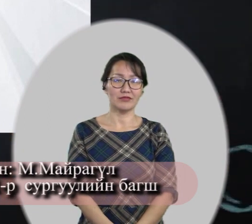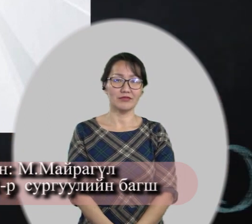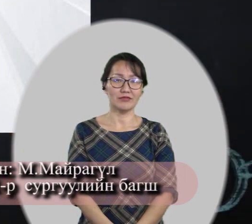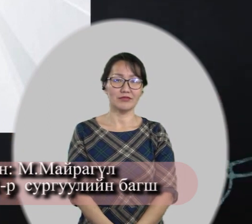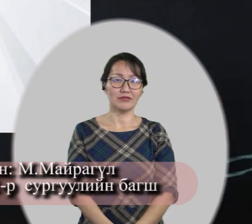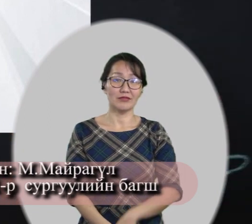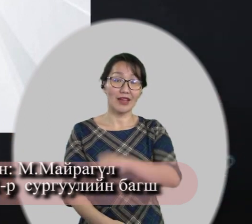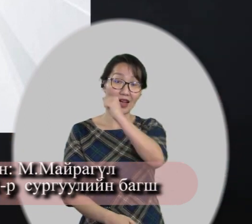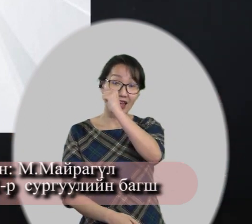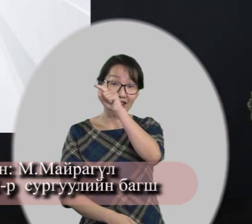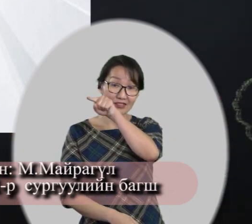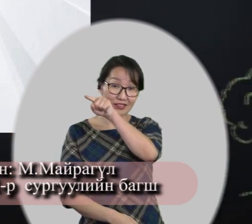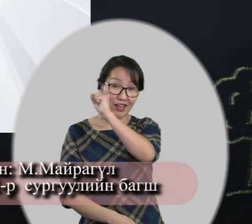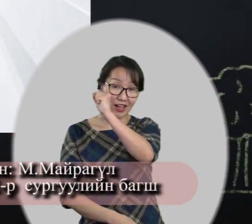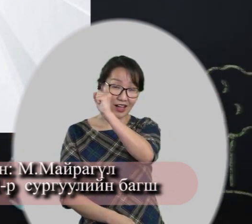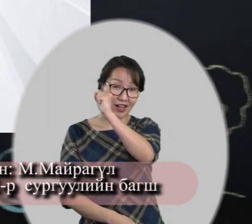Дәптерлеріңе жаза тұрыңдар.